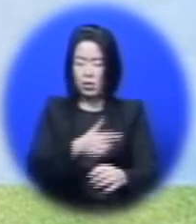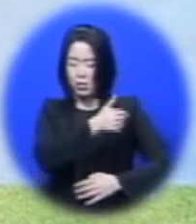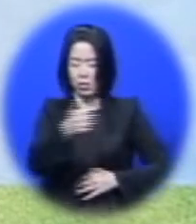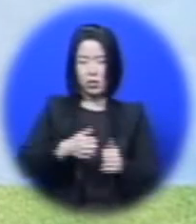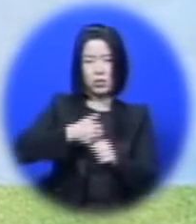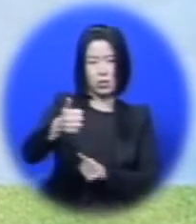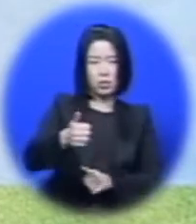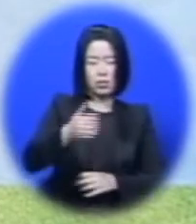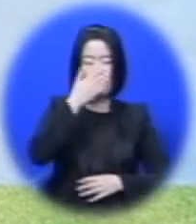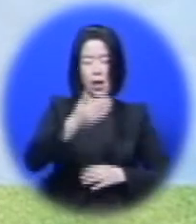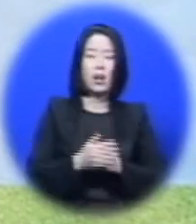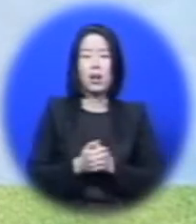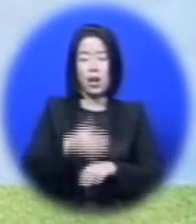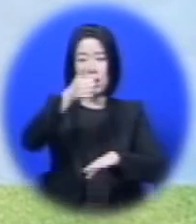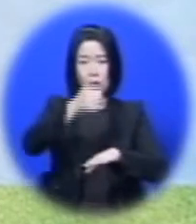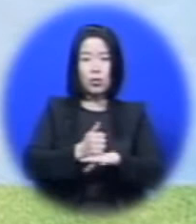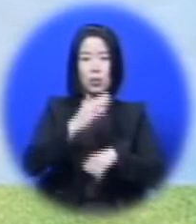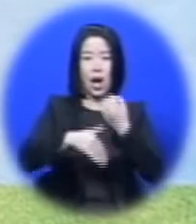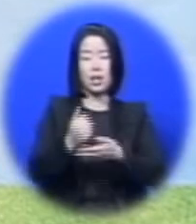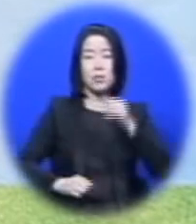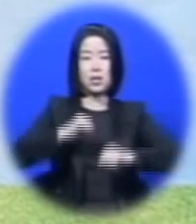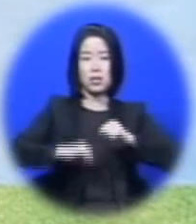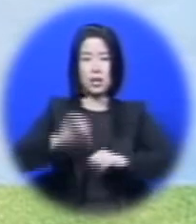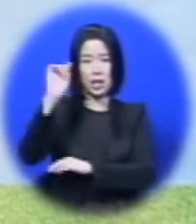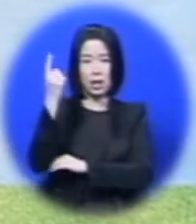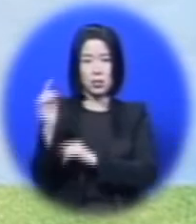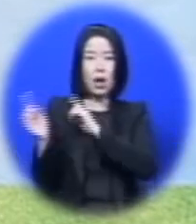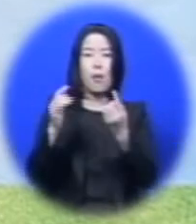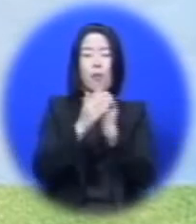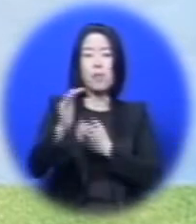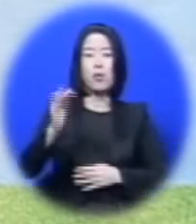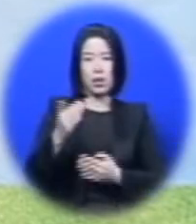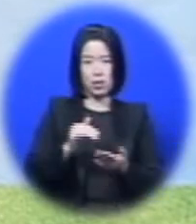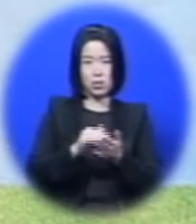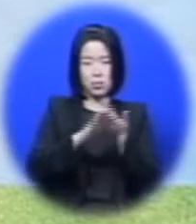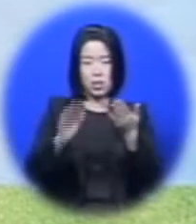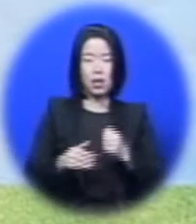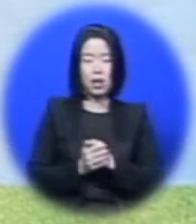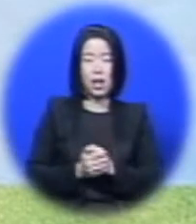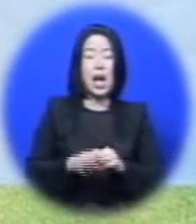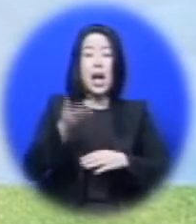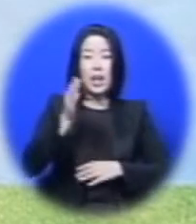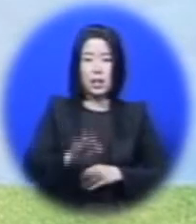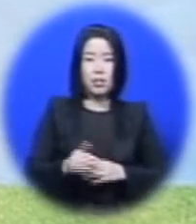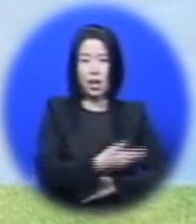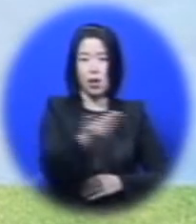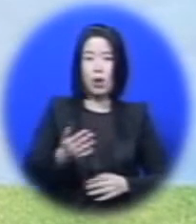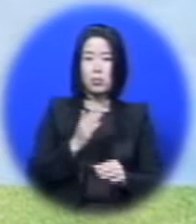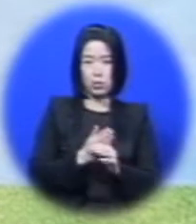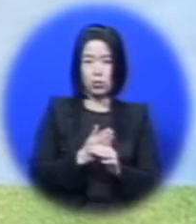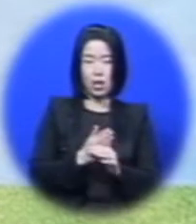거두게 됩니다. 결국은 하나님의 역사가 다윗에게 회복이 되는 거죠. 자, 그런데 여러분